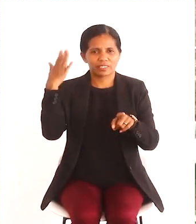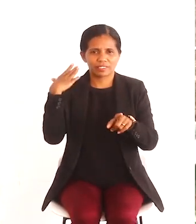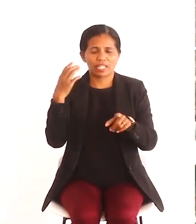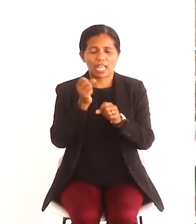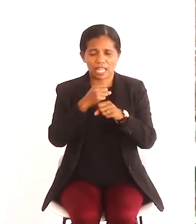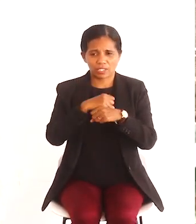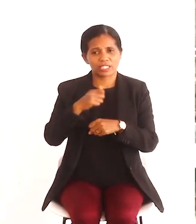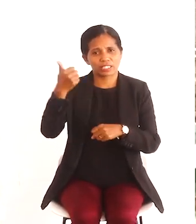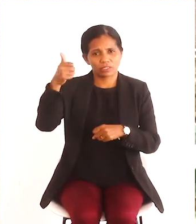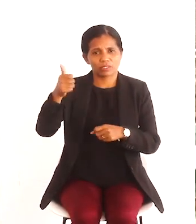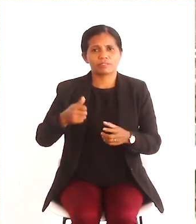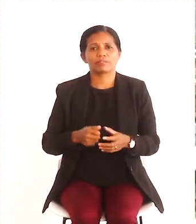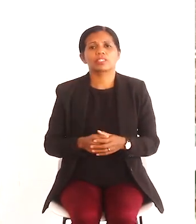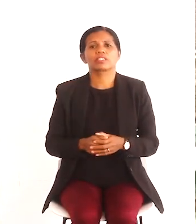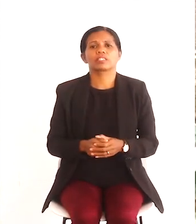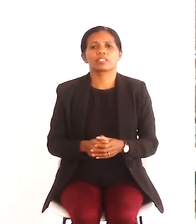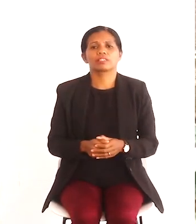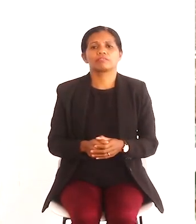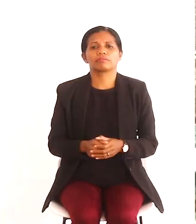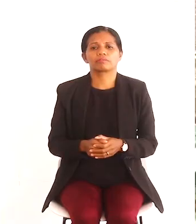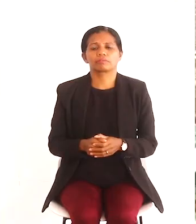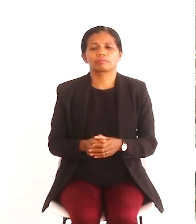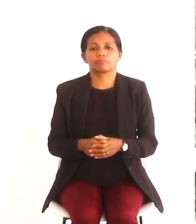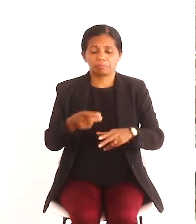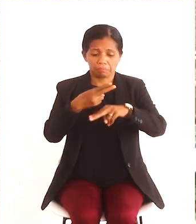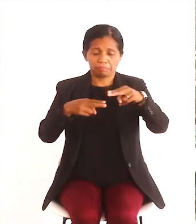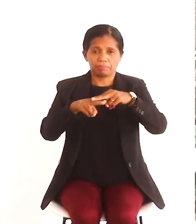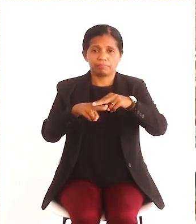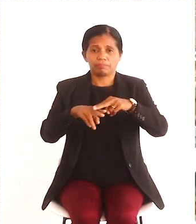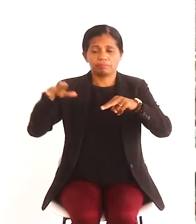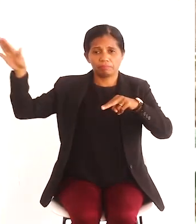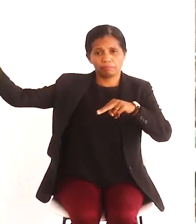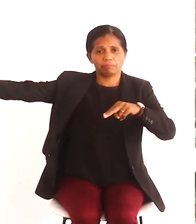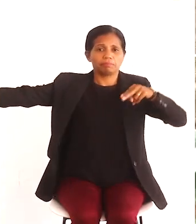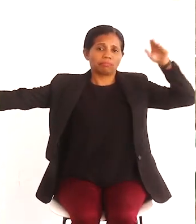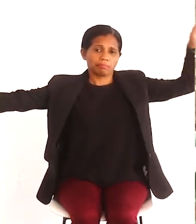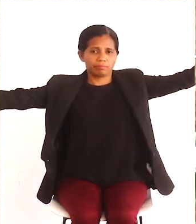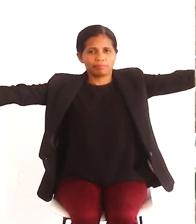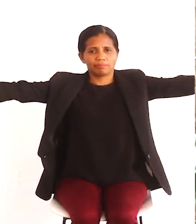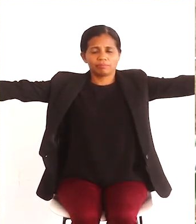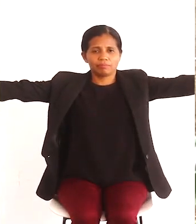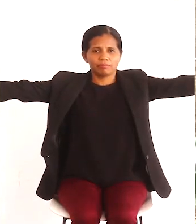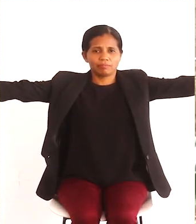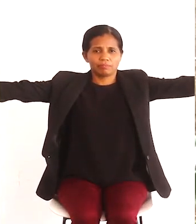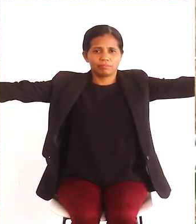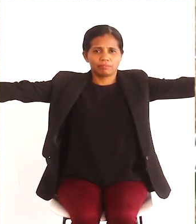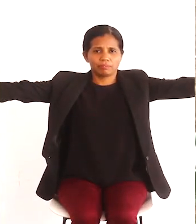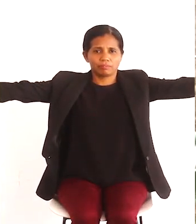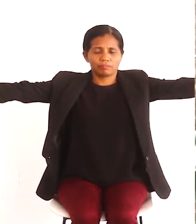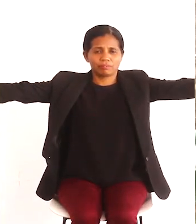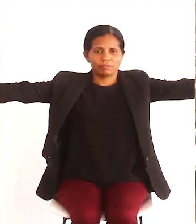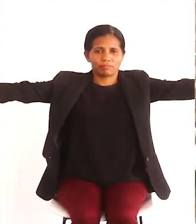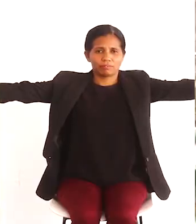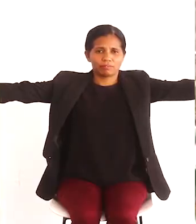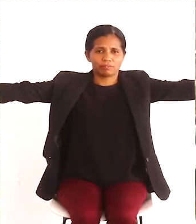dala sanulu, sanulu. Oke, liman iha sorin-sorin hit hane sane, depois ita hakat ba liman